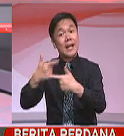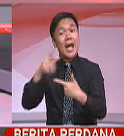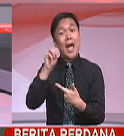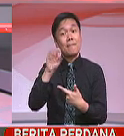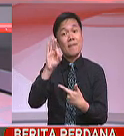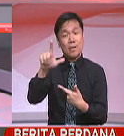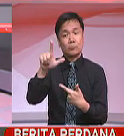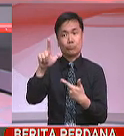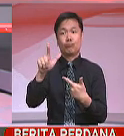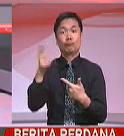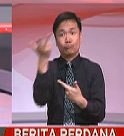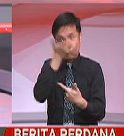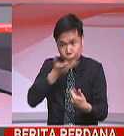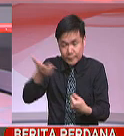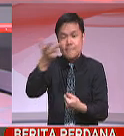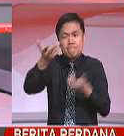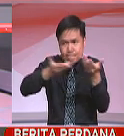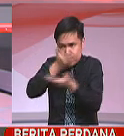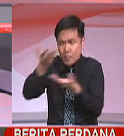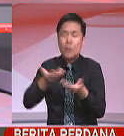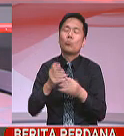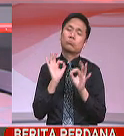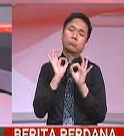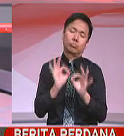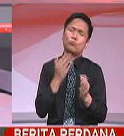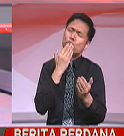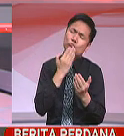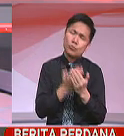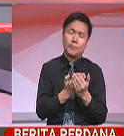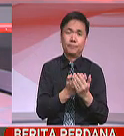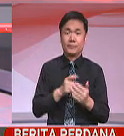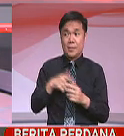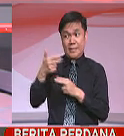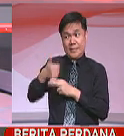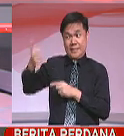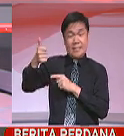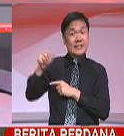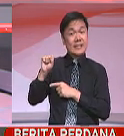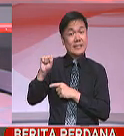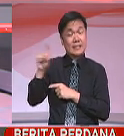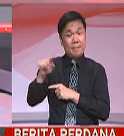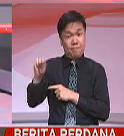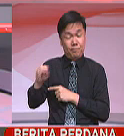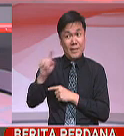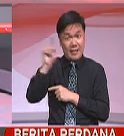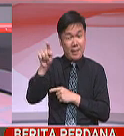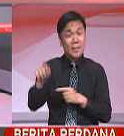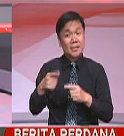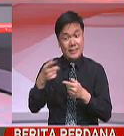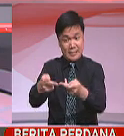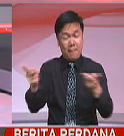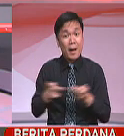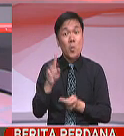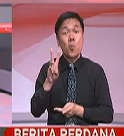pak polisi mfl membuahkan hasil positif spion juga dikenali sebagai Zamzam berkata pertemuan yang berlangsung di Wisma vemmy